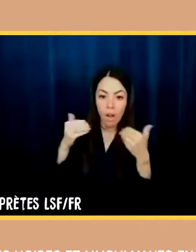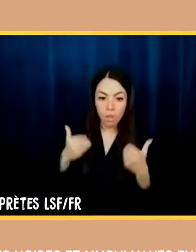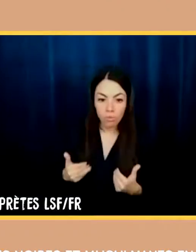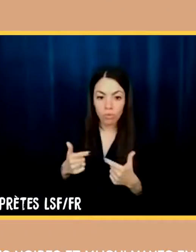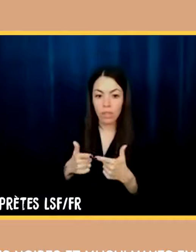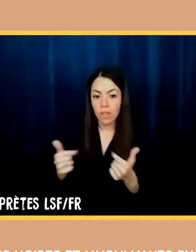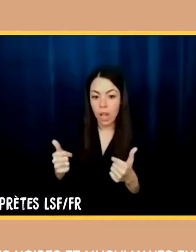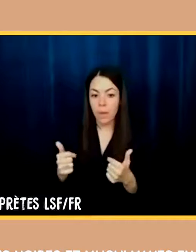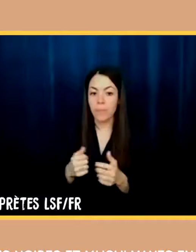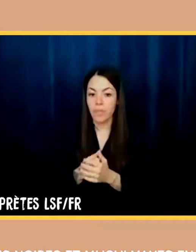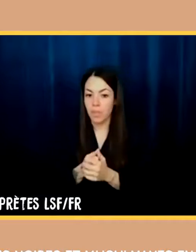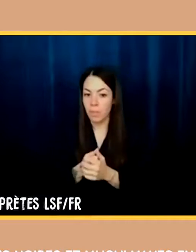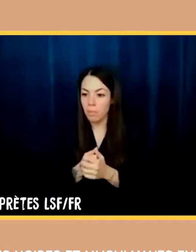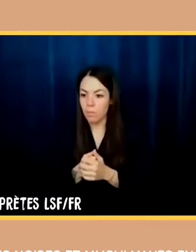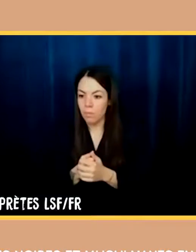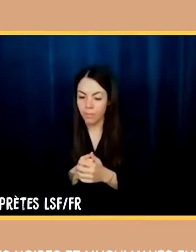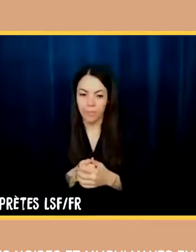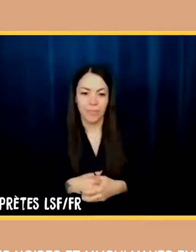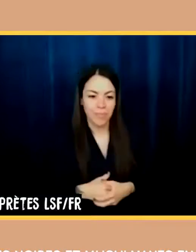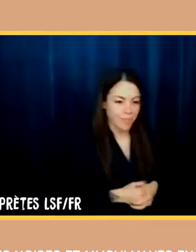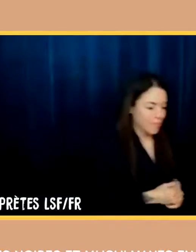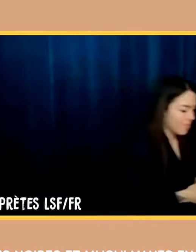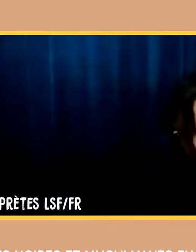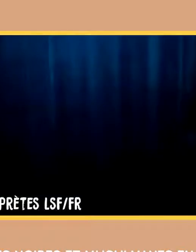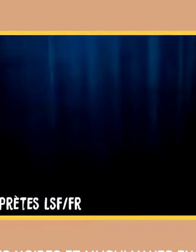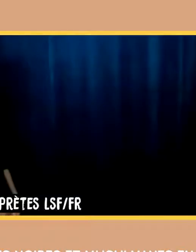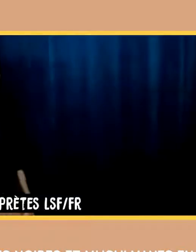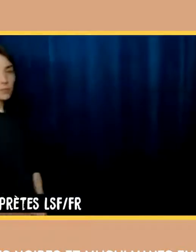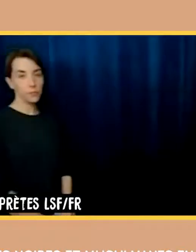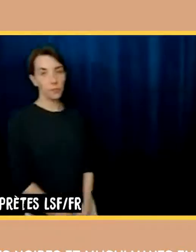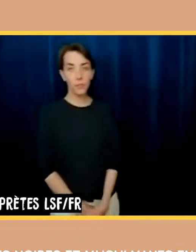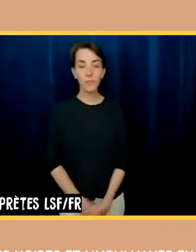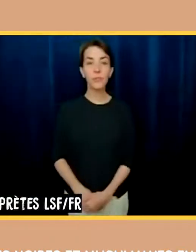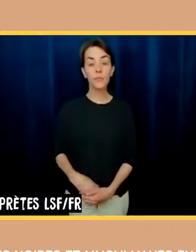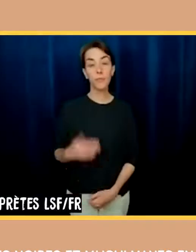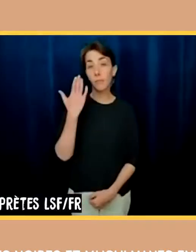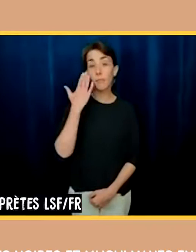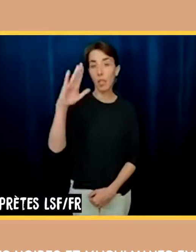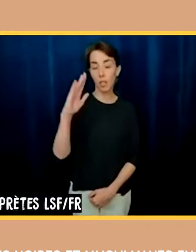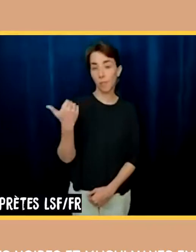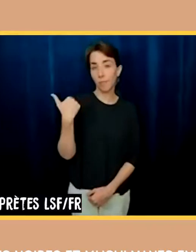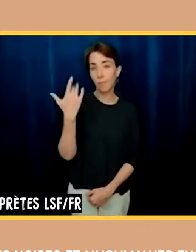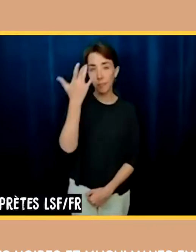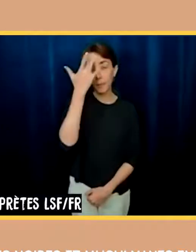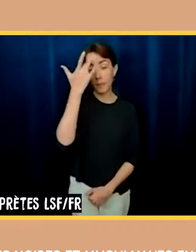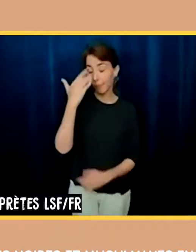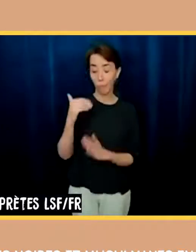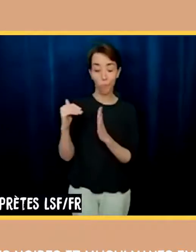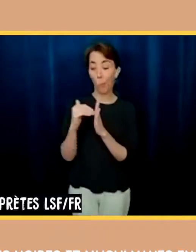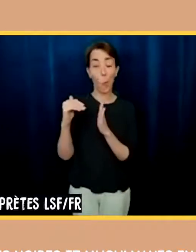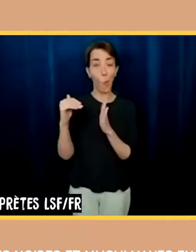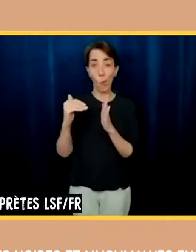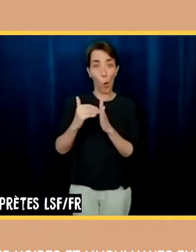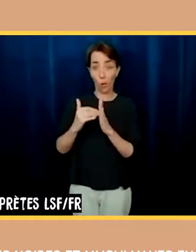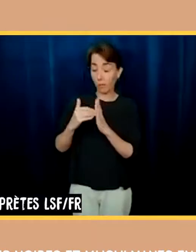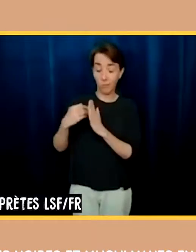Également, l'été dernier, vous vous souvenez, lors de ces énièmes violences policières